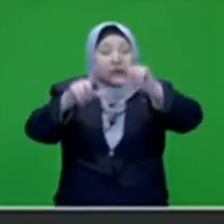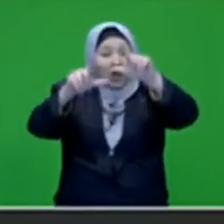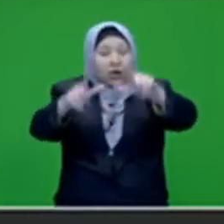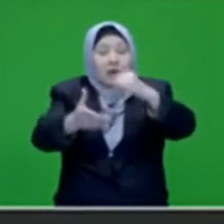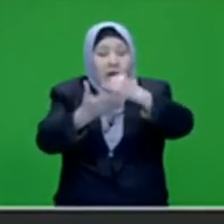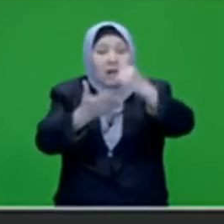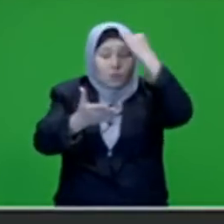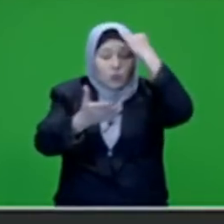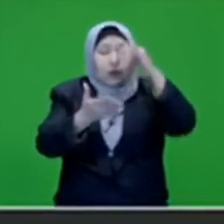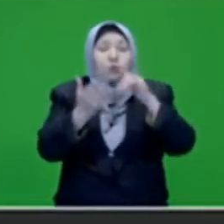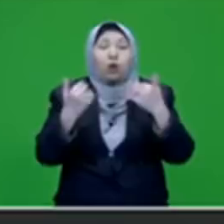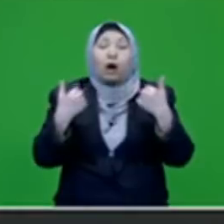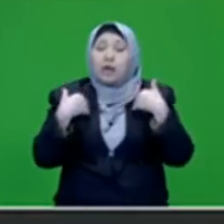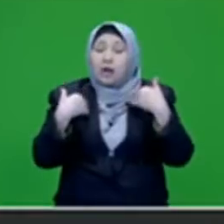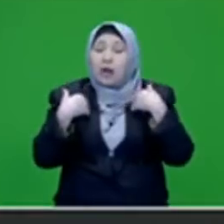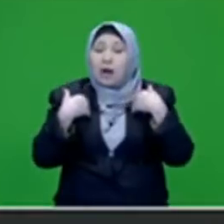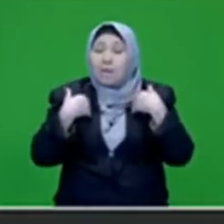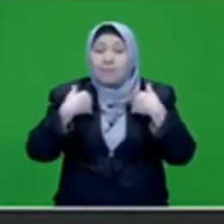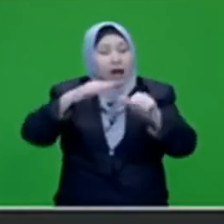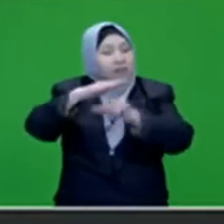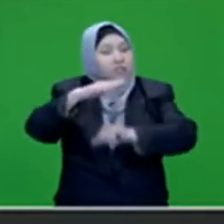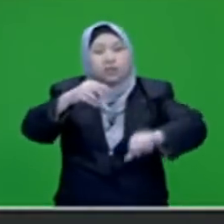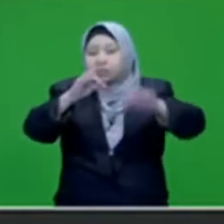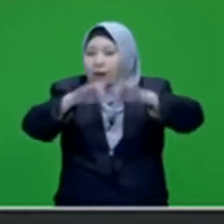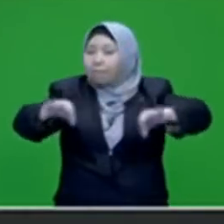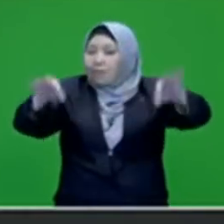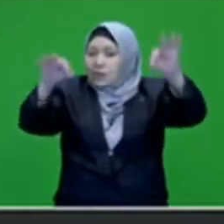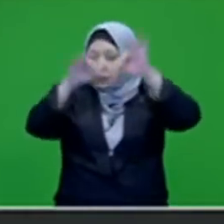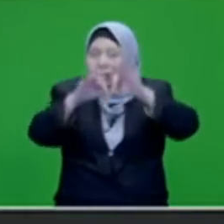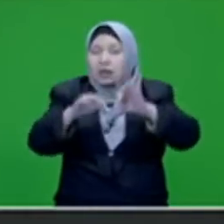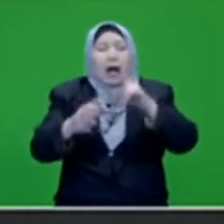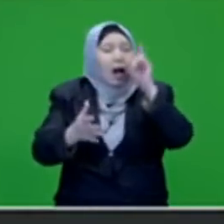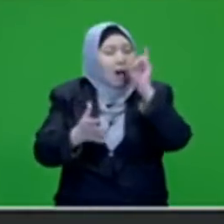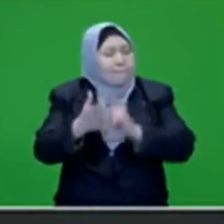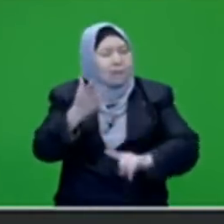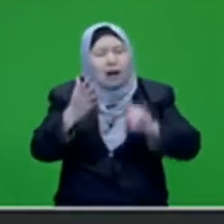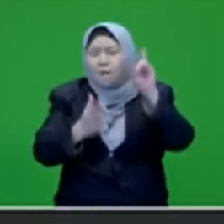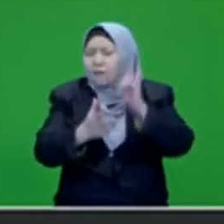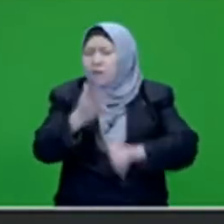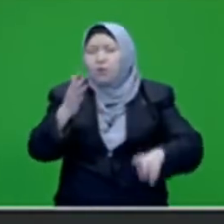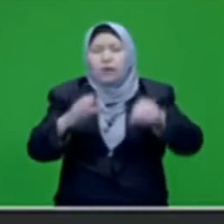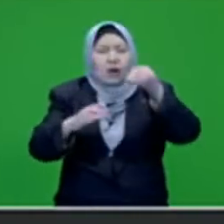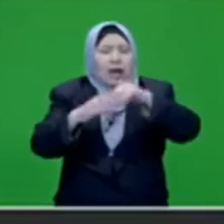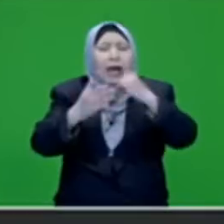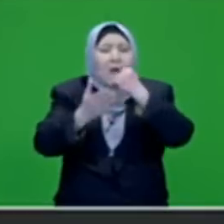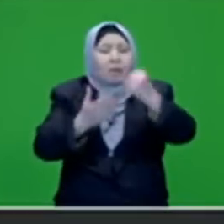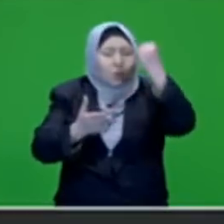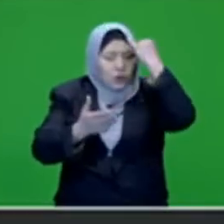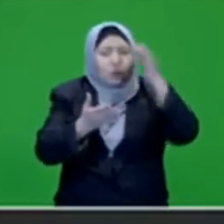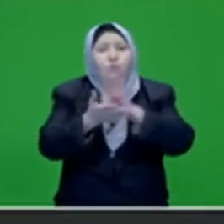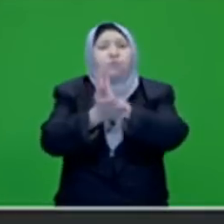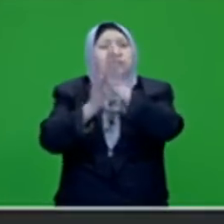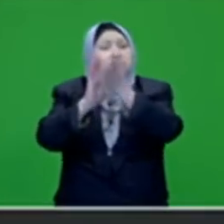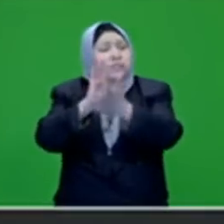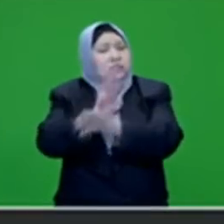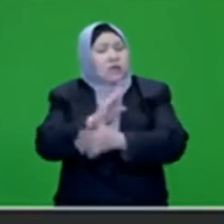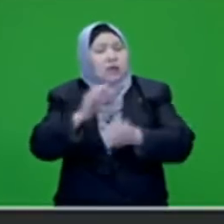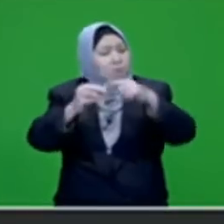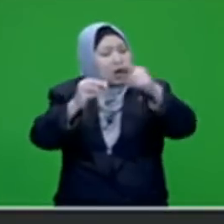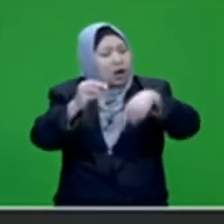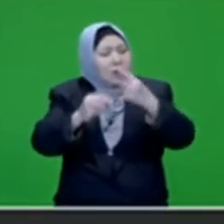tunjang utama. Apa saja dalam hidup ini, dia mesti ilmu menjadi perkara yang